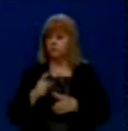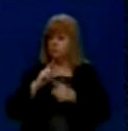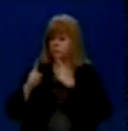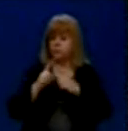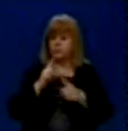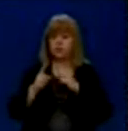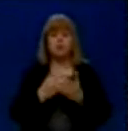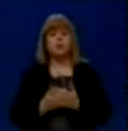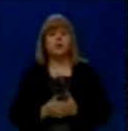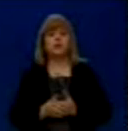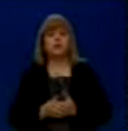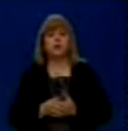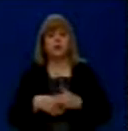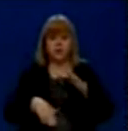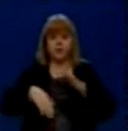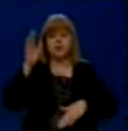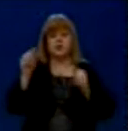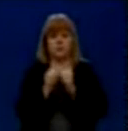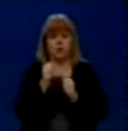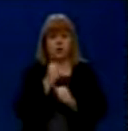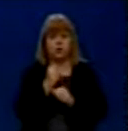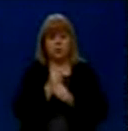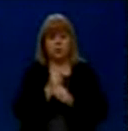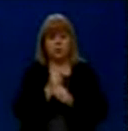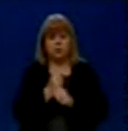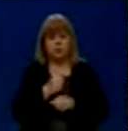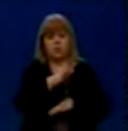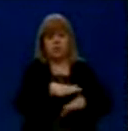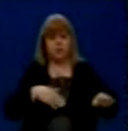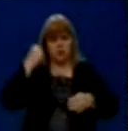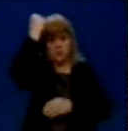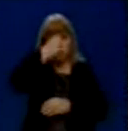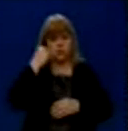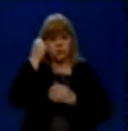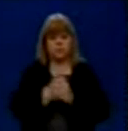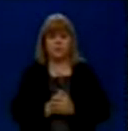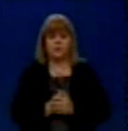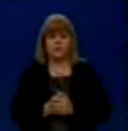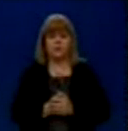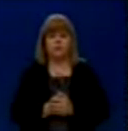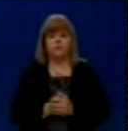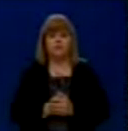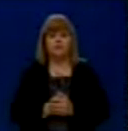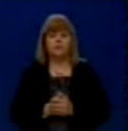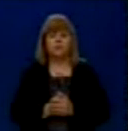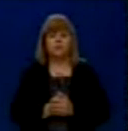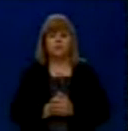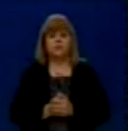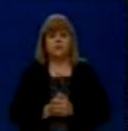diskutuar për mënyrat e rritjes së bashkëpunimit ndërmjet Kuvendit të Republikës Kosovës dhe shoqërisë civile në vendin